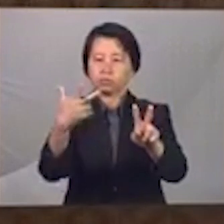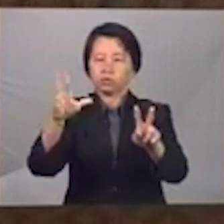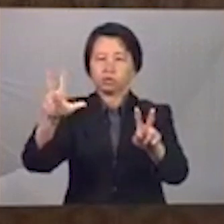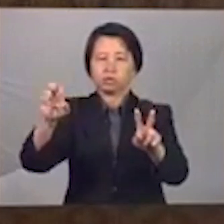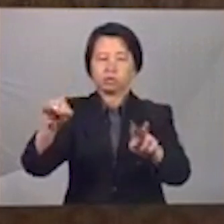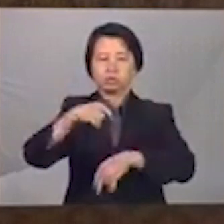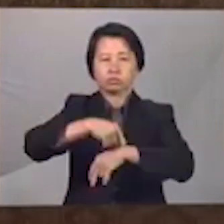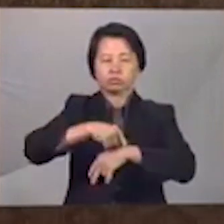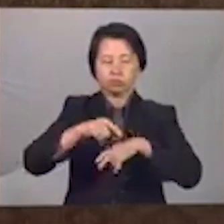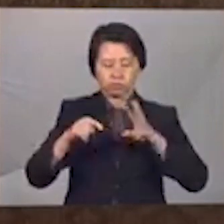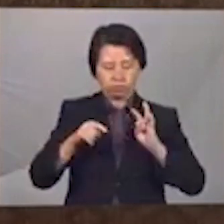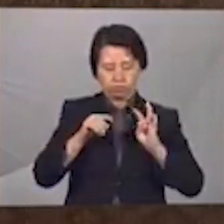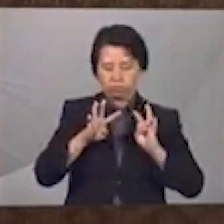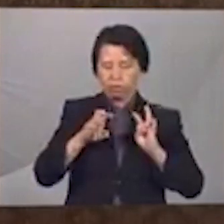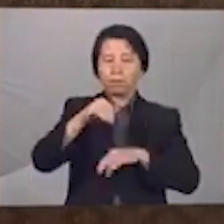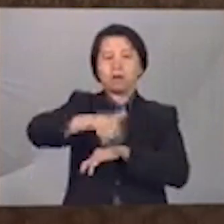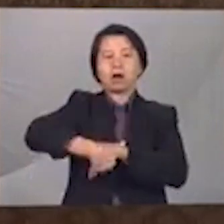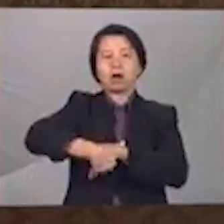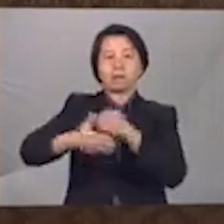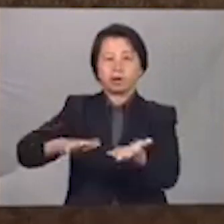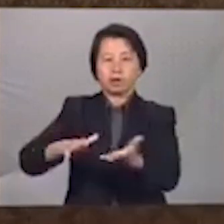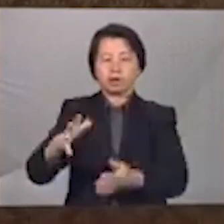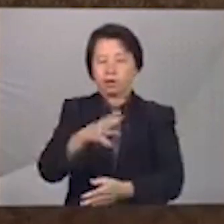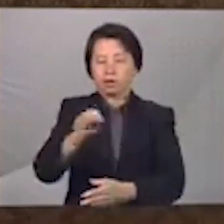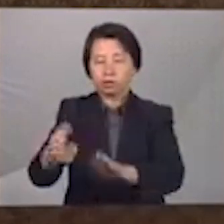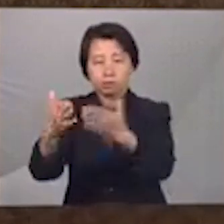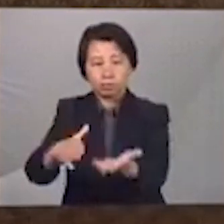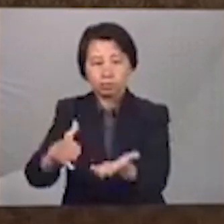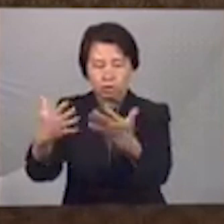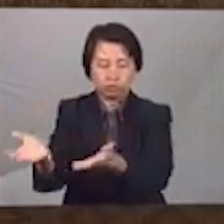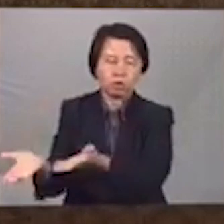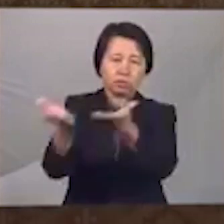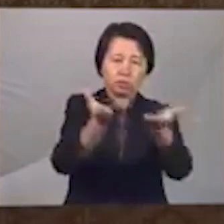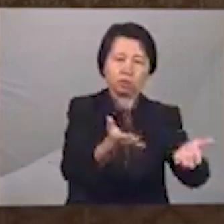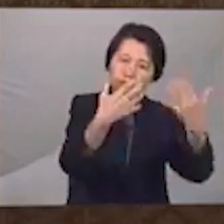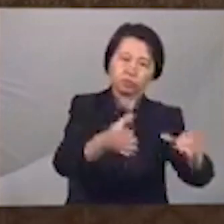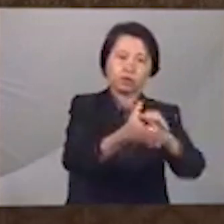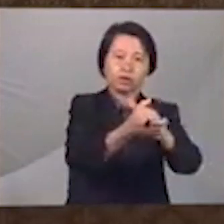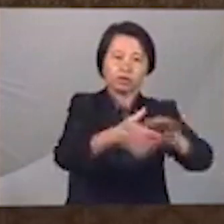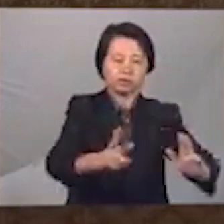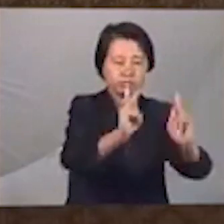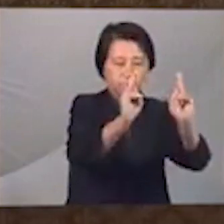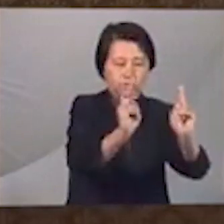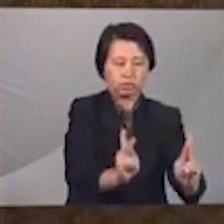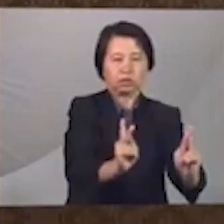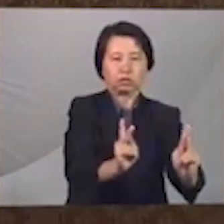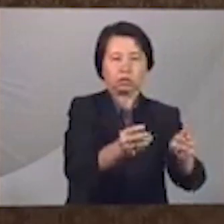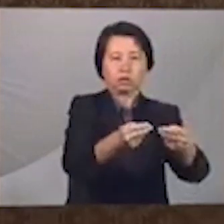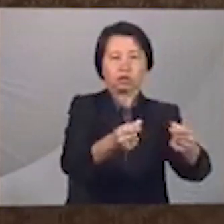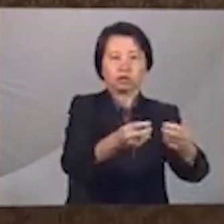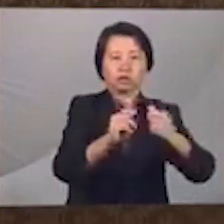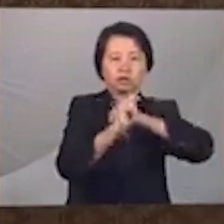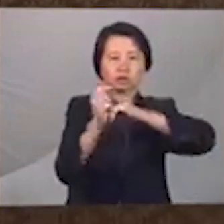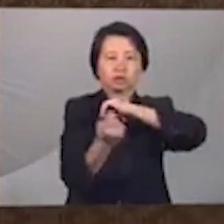jam 7.40 malam, dan jenazah telah selamat dikebumikan di tanah perkuburan